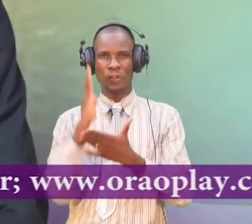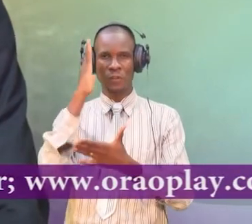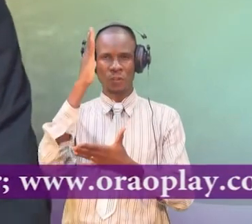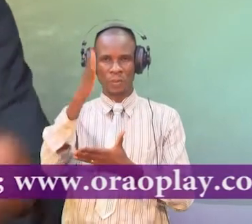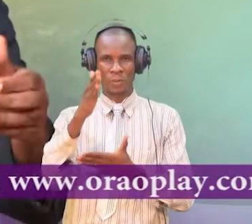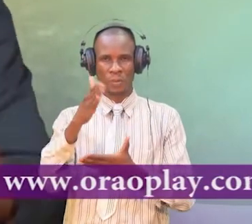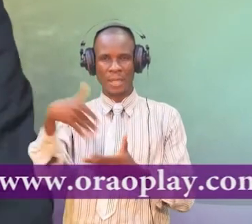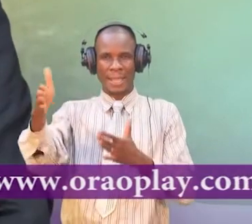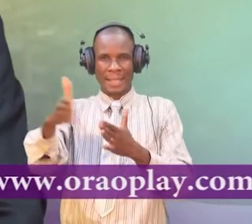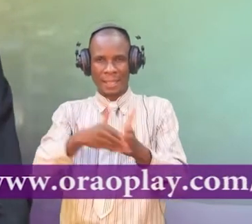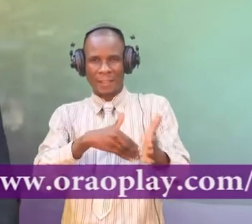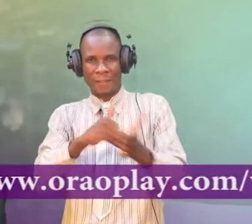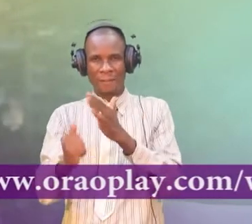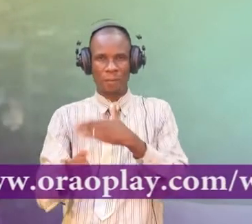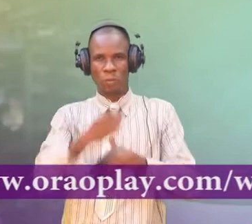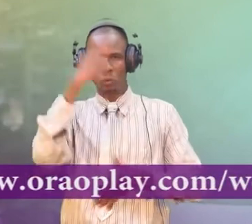Talatina nini?